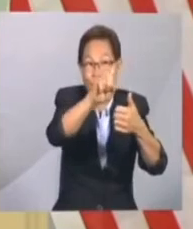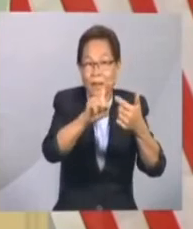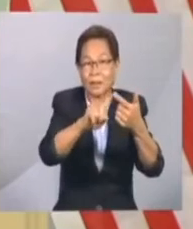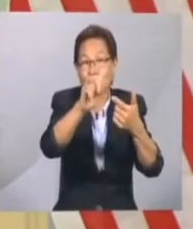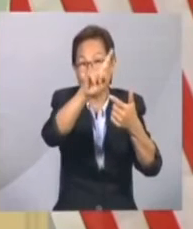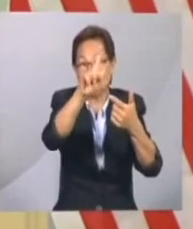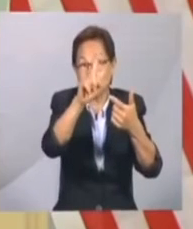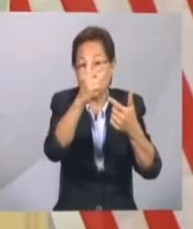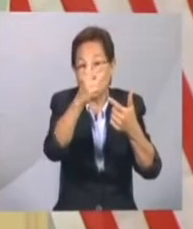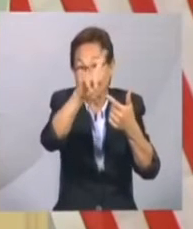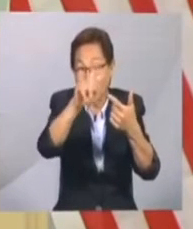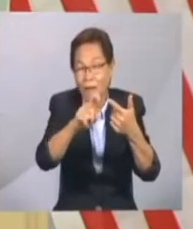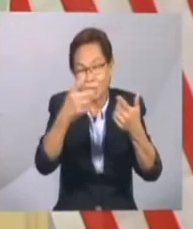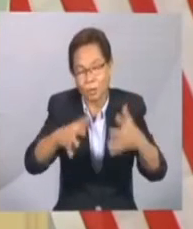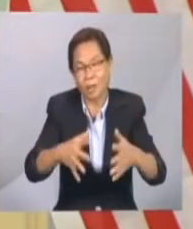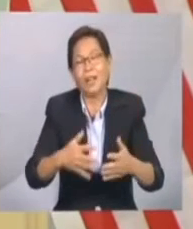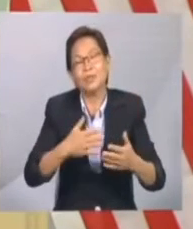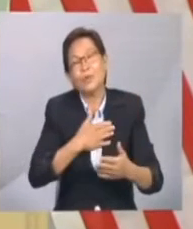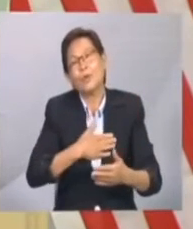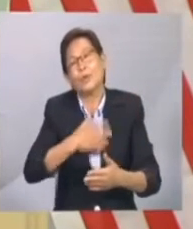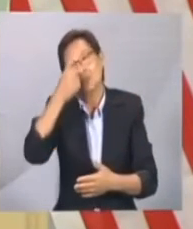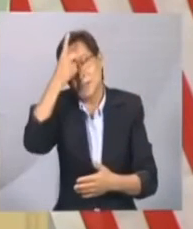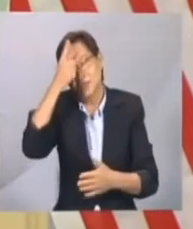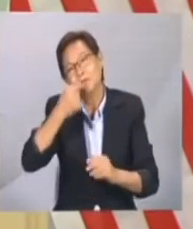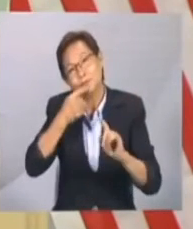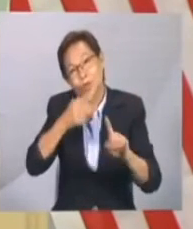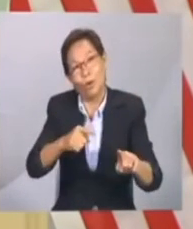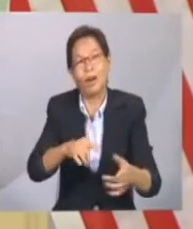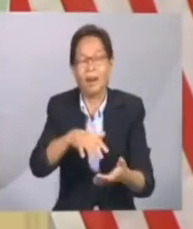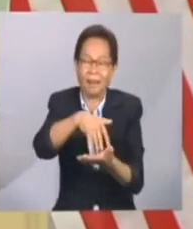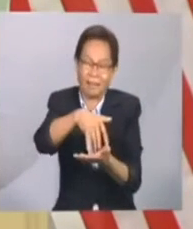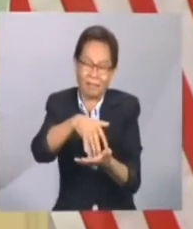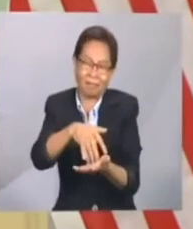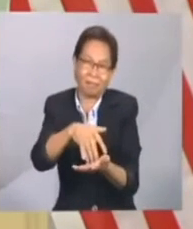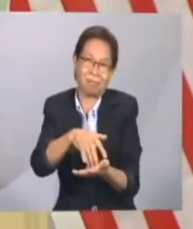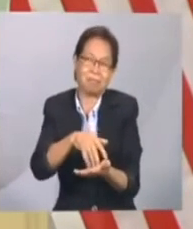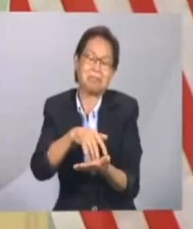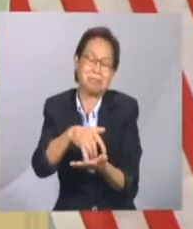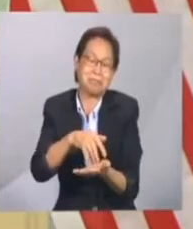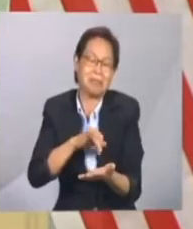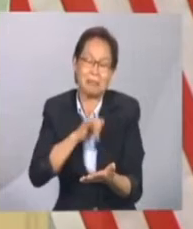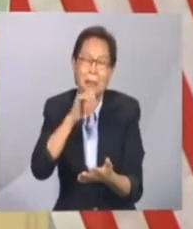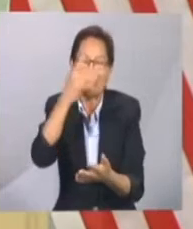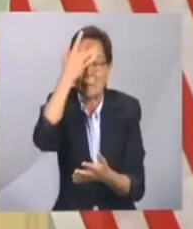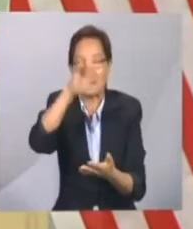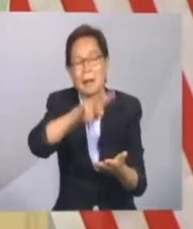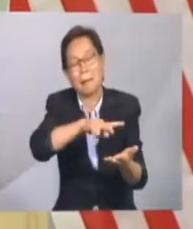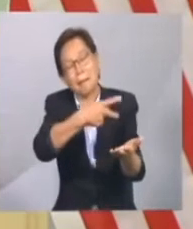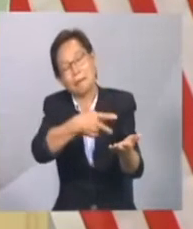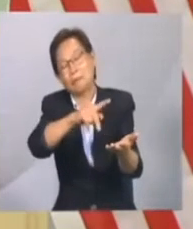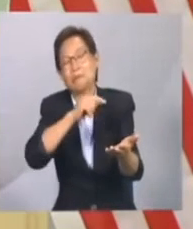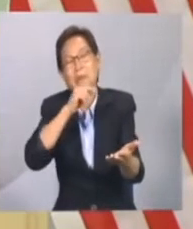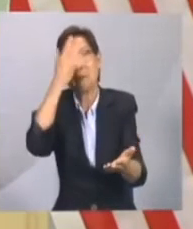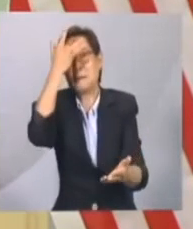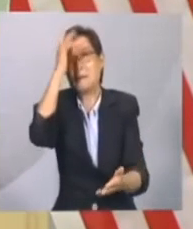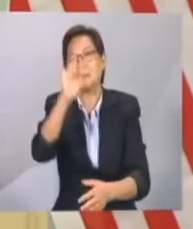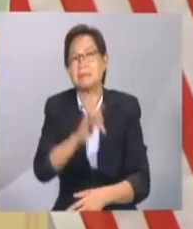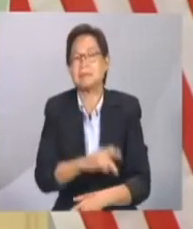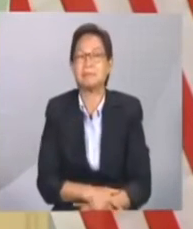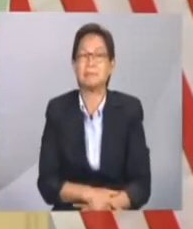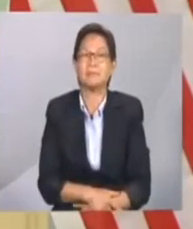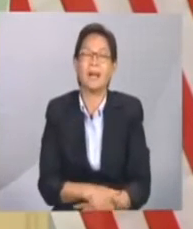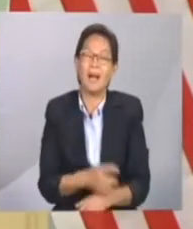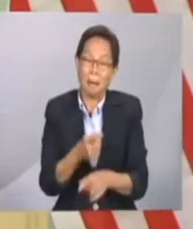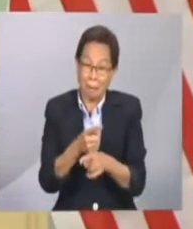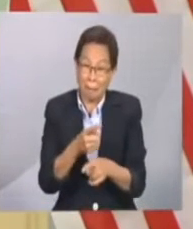Datuk Seri, mohon jawapan benar sekarang. Kelemahan saya tak pandai berpantun. Okey, sepatutnya